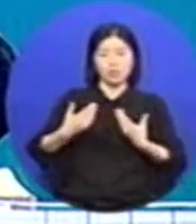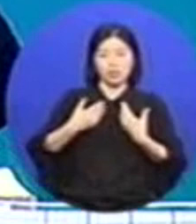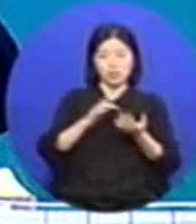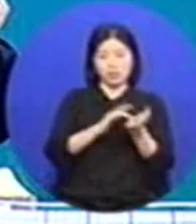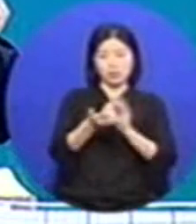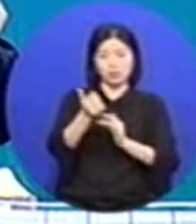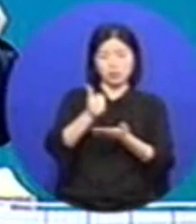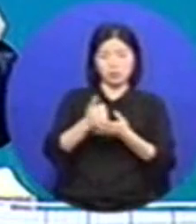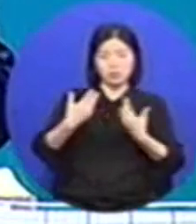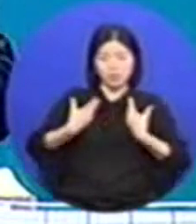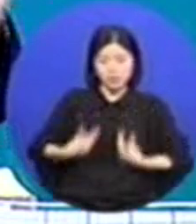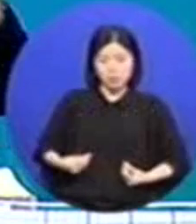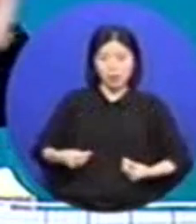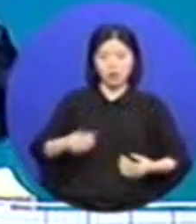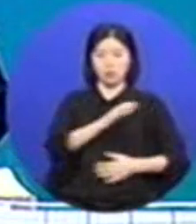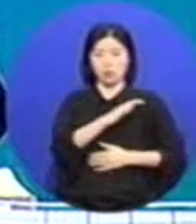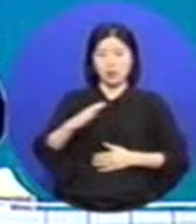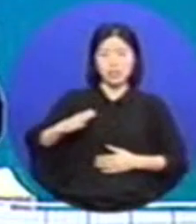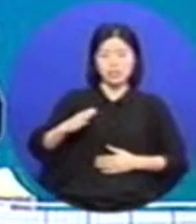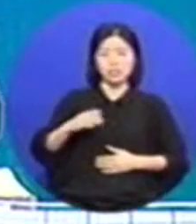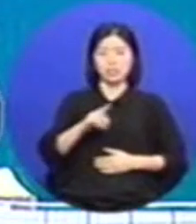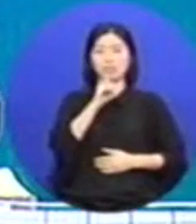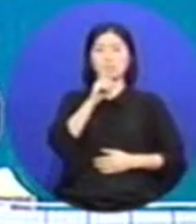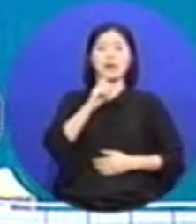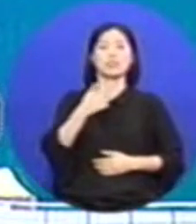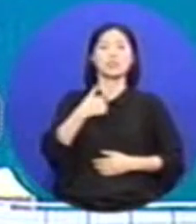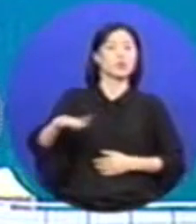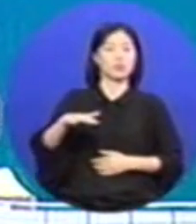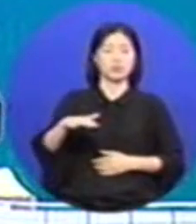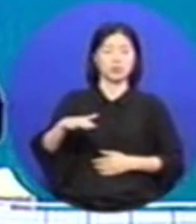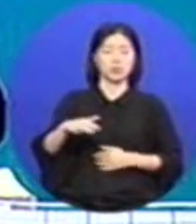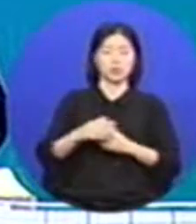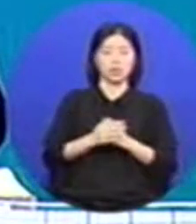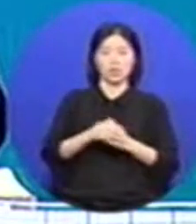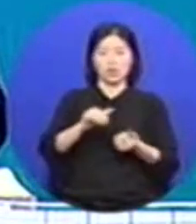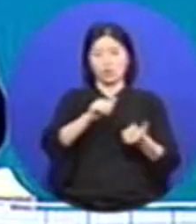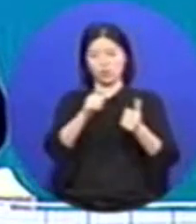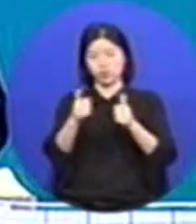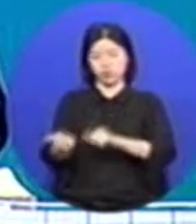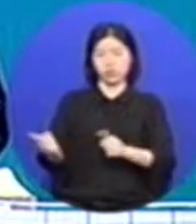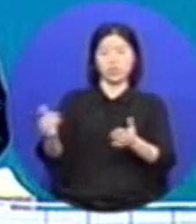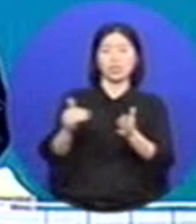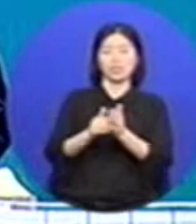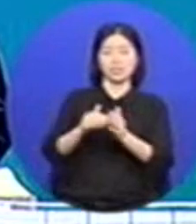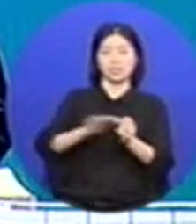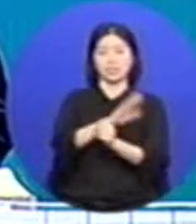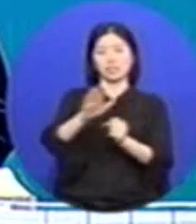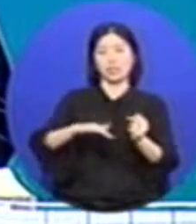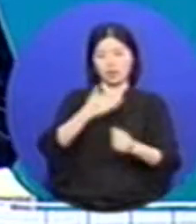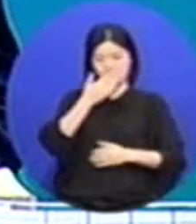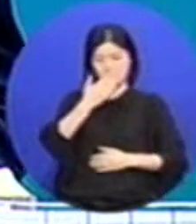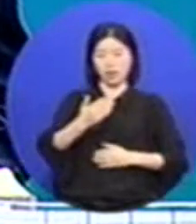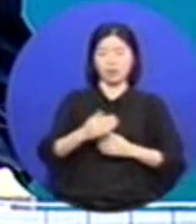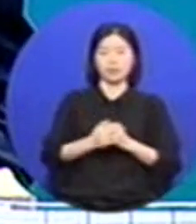배신당했다 이런 말 하지 않으셨어요 죽기까지 사랑하실 수 있었어요